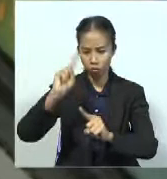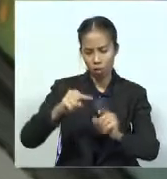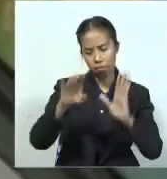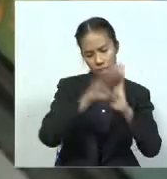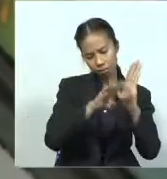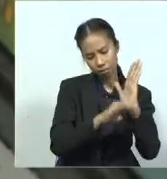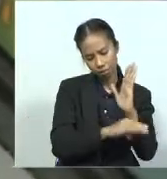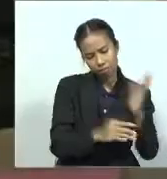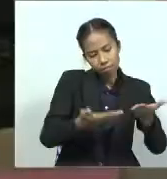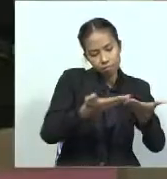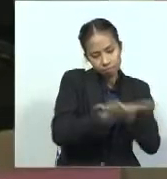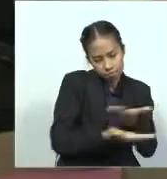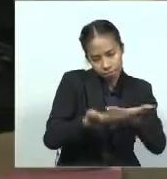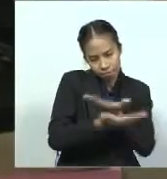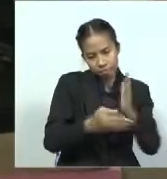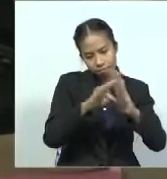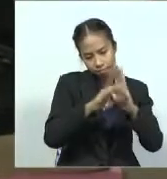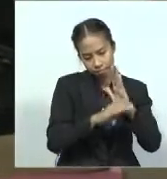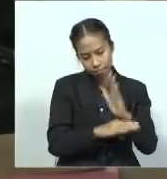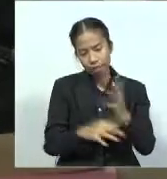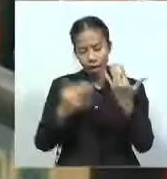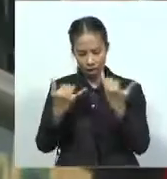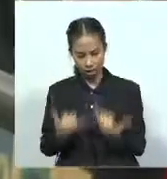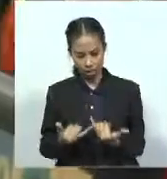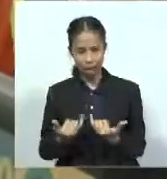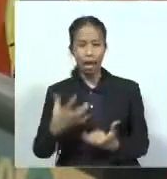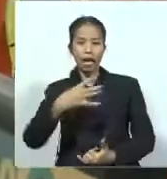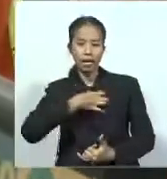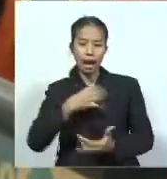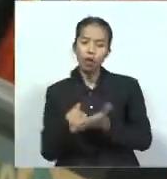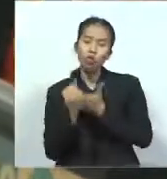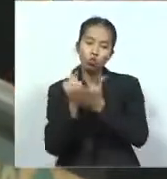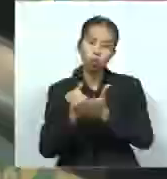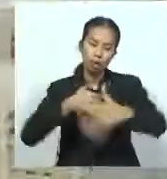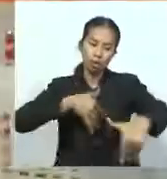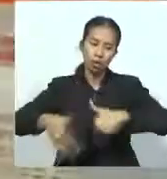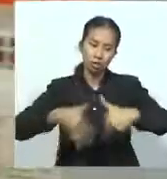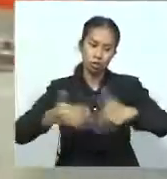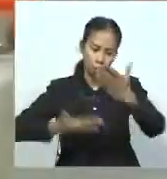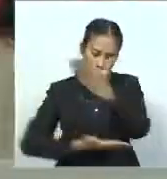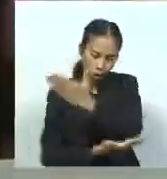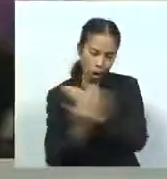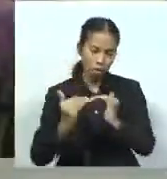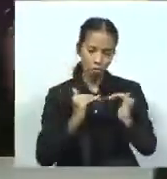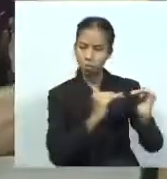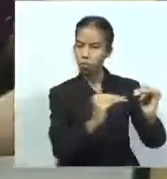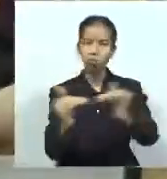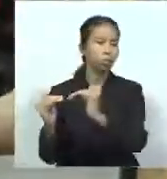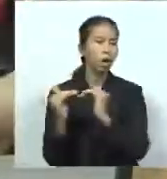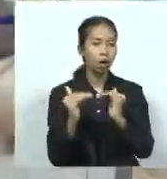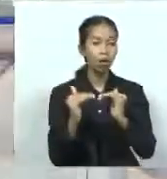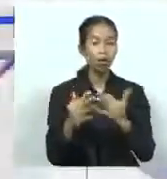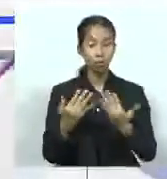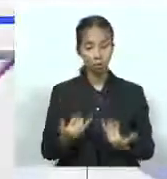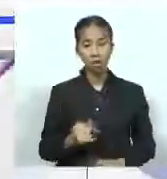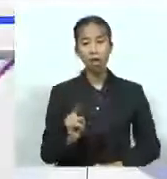ขั้นตอนโดยรัฐบาลพร้อมจะสร้างโอกาสและก็ความเท่าเทียมให้กับประชาชนอย่างเป็นธรรมนะคะก็อย่างที่ท่านนายกรัฐมนตรีบ